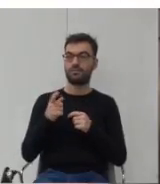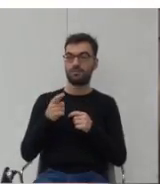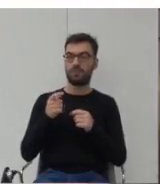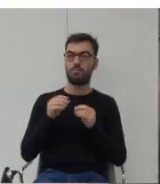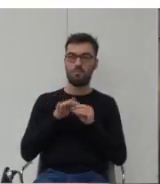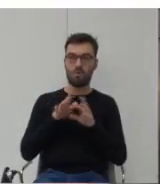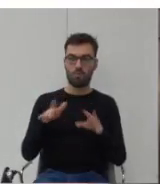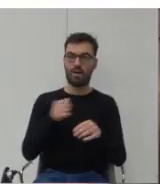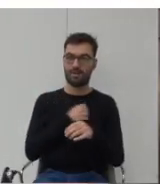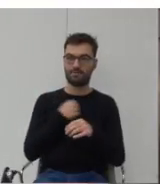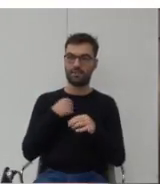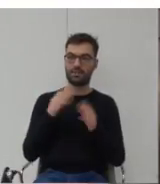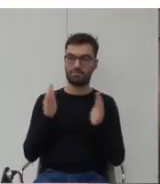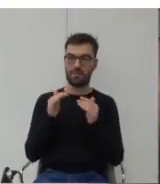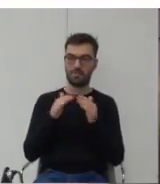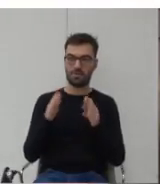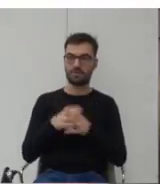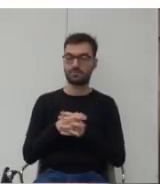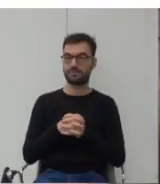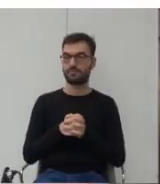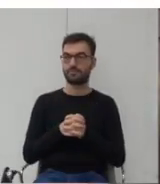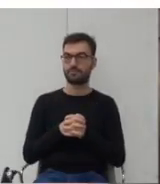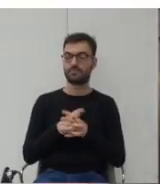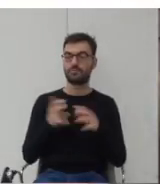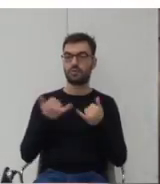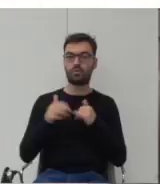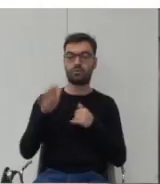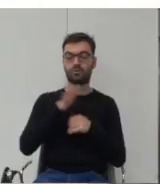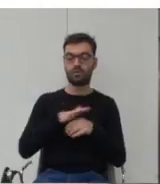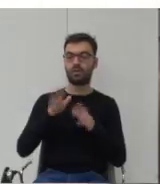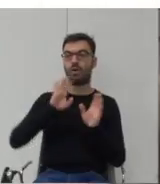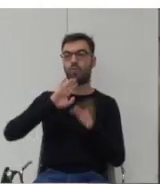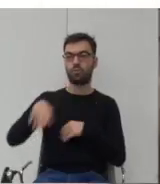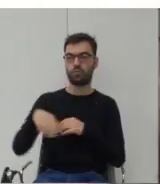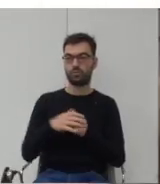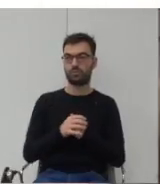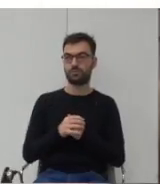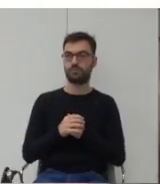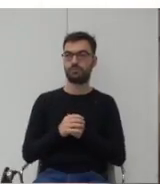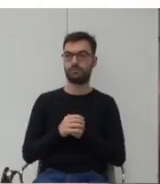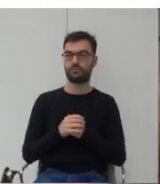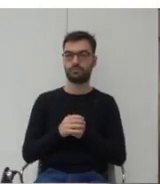są dosyć powszechne w Warszawie, na różnych terenach opuszczonych.